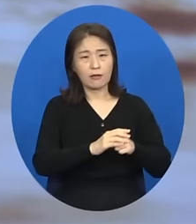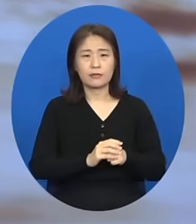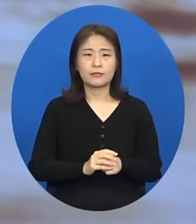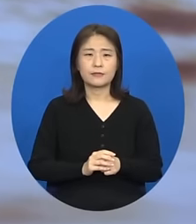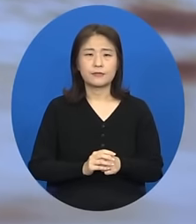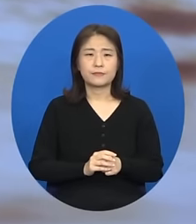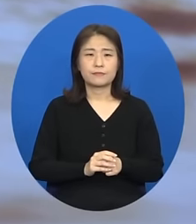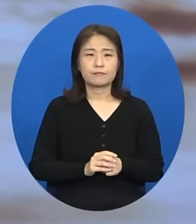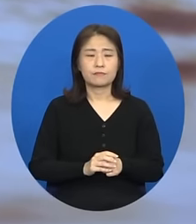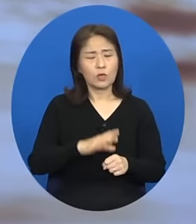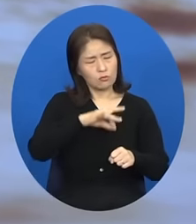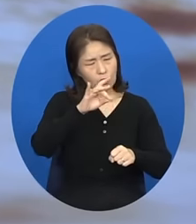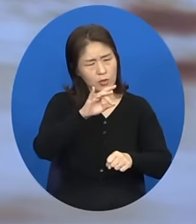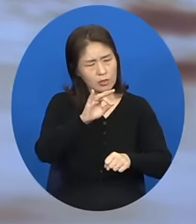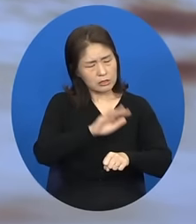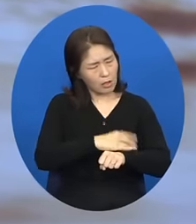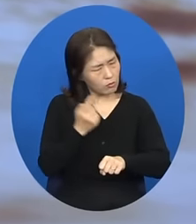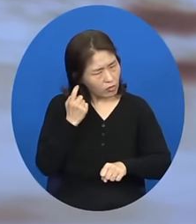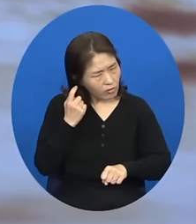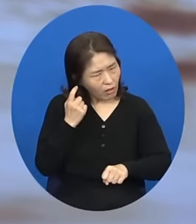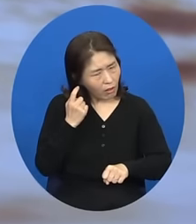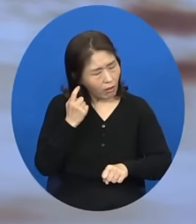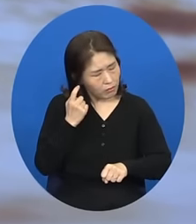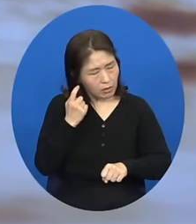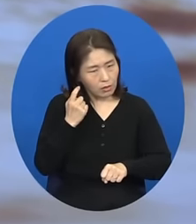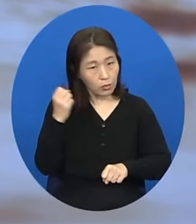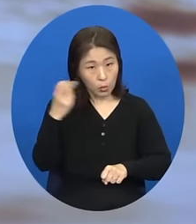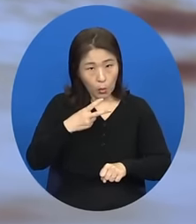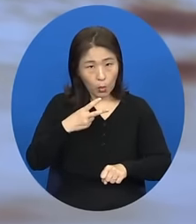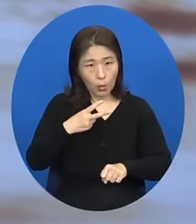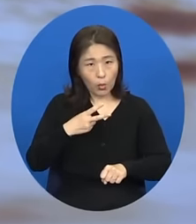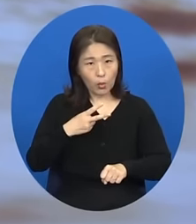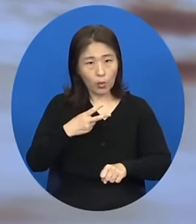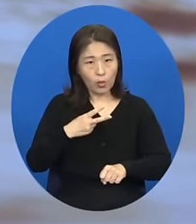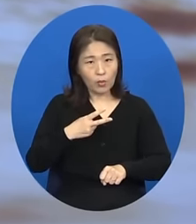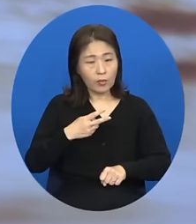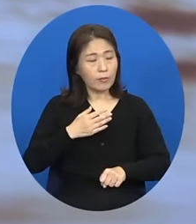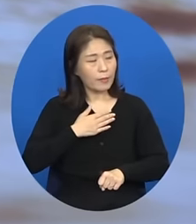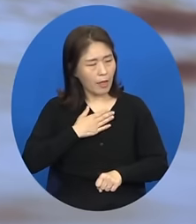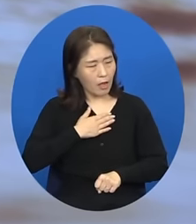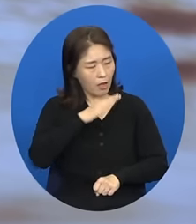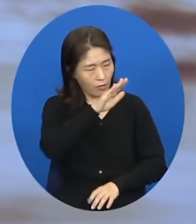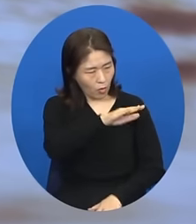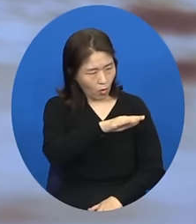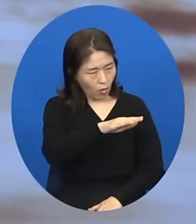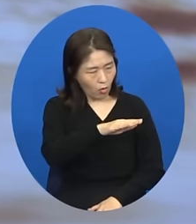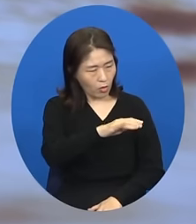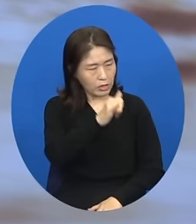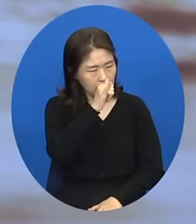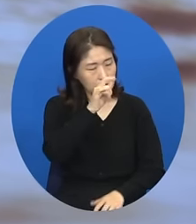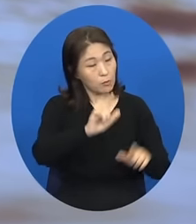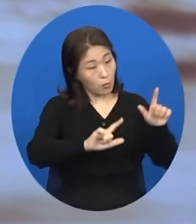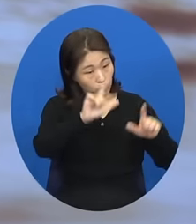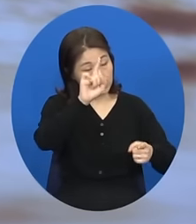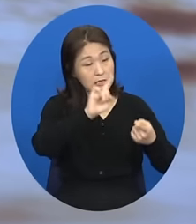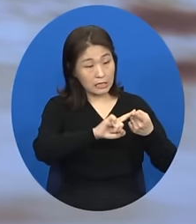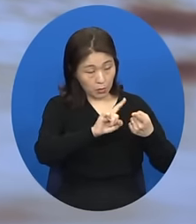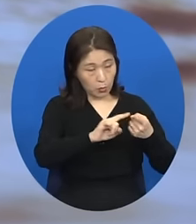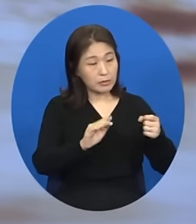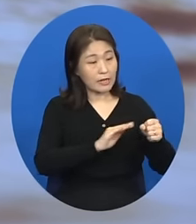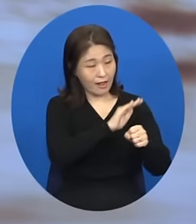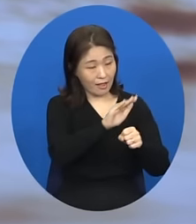그런데 다시 내가 너를 있는 모습 그대로 사랑한다 라는 마음을 주시는 거예요. 그래서